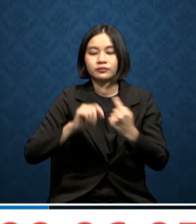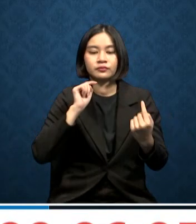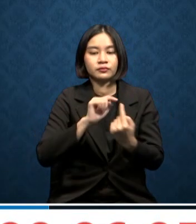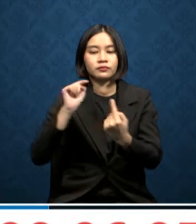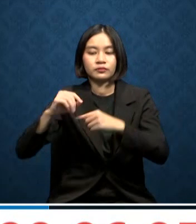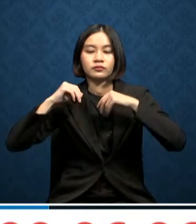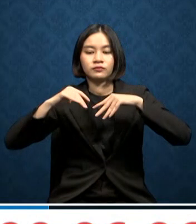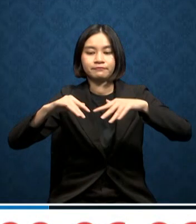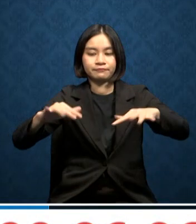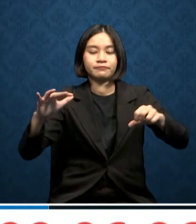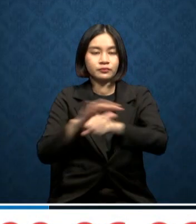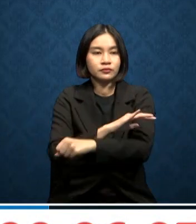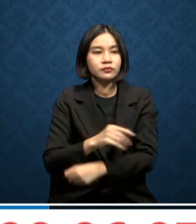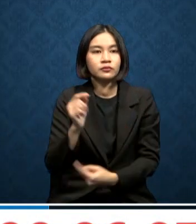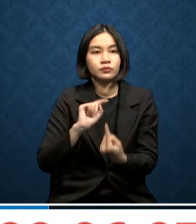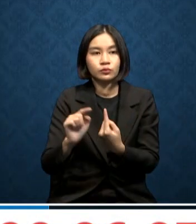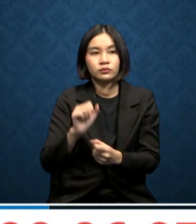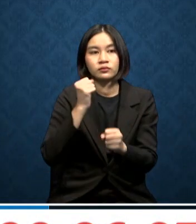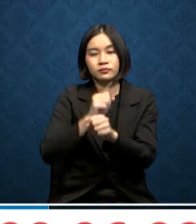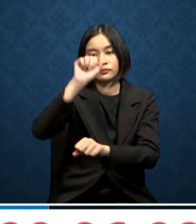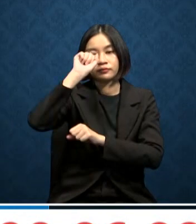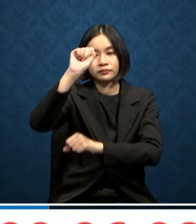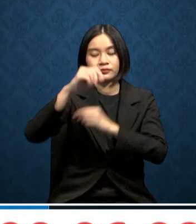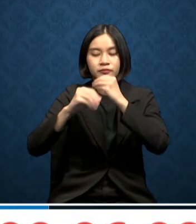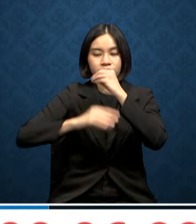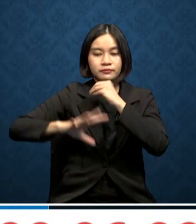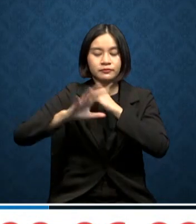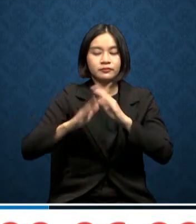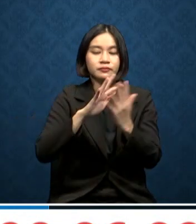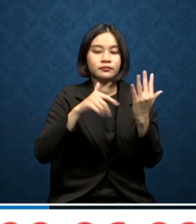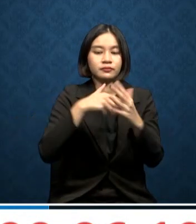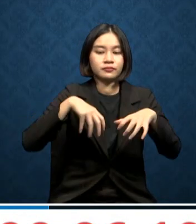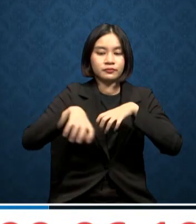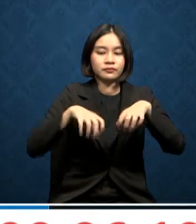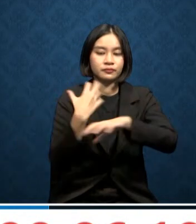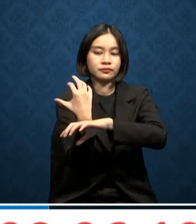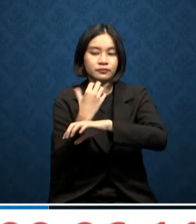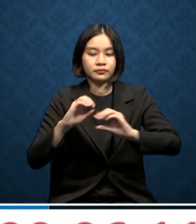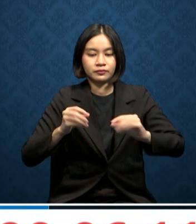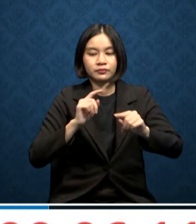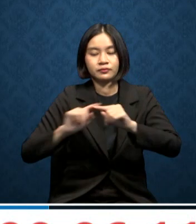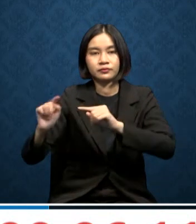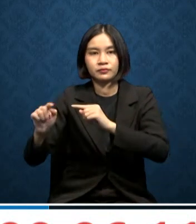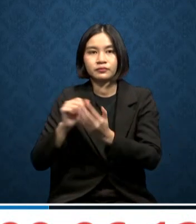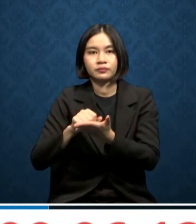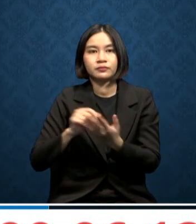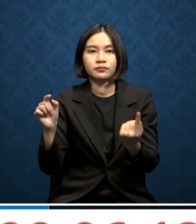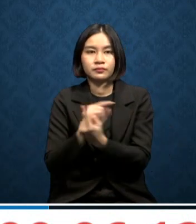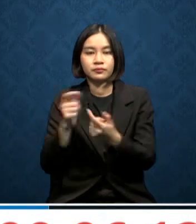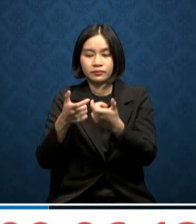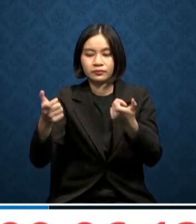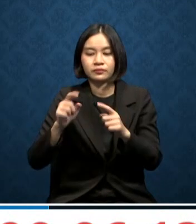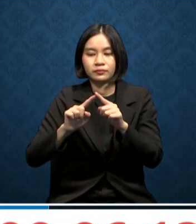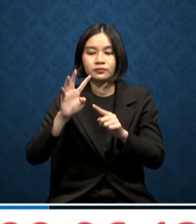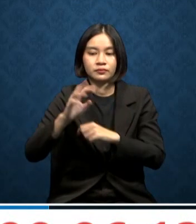เพบิกสังคมได้จทำประกาศกร Bol Ha Disabilityเปแผนจัดการให้มบิกโทคมมปืนฐานโดย・ถงะบิกเพสังคม 4-